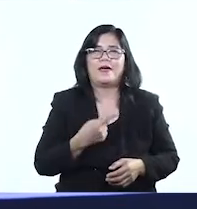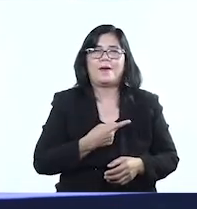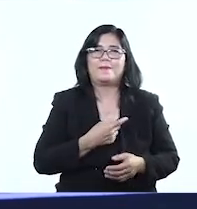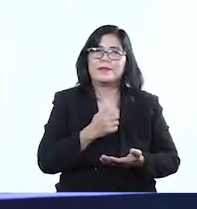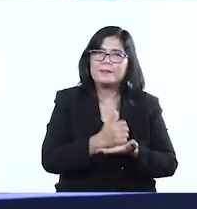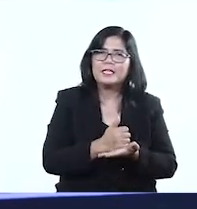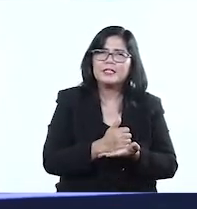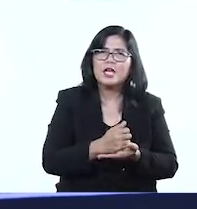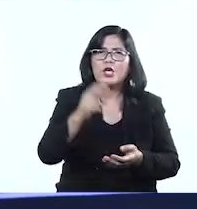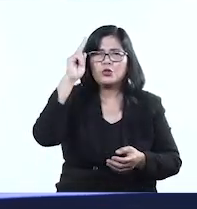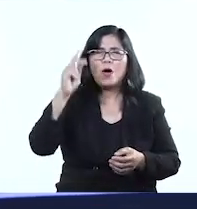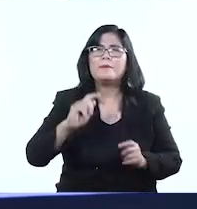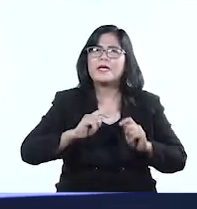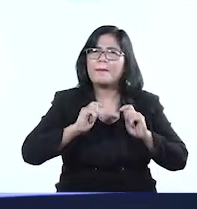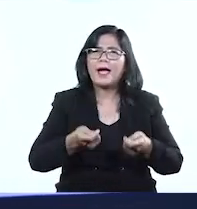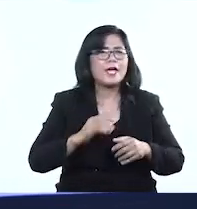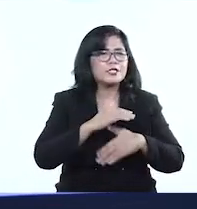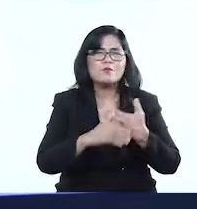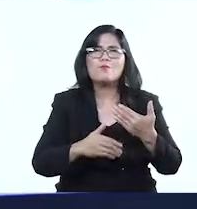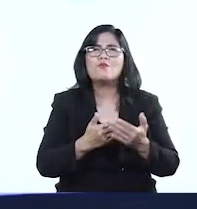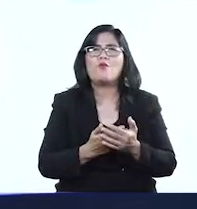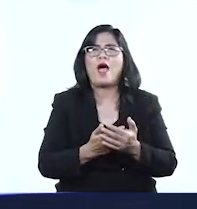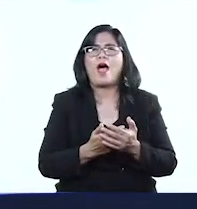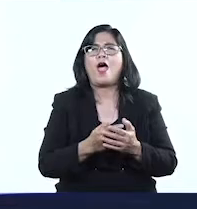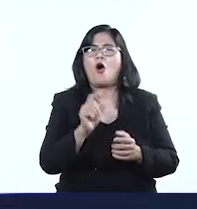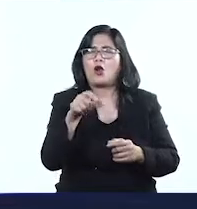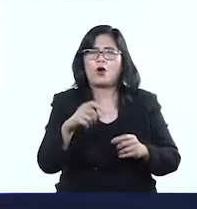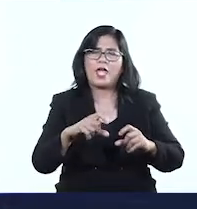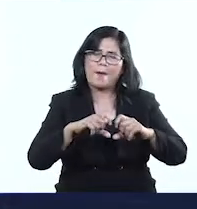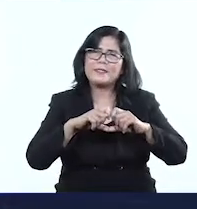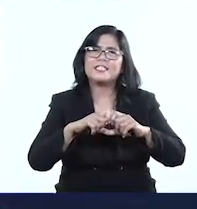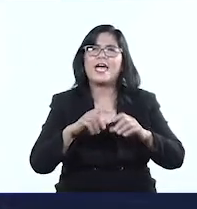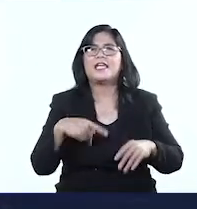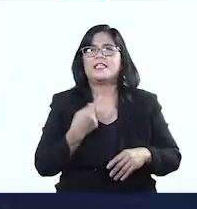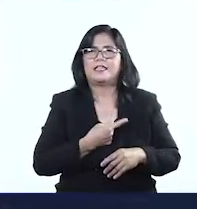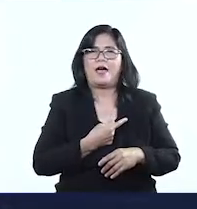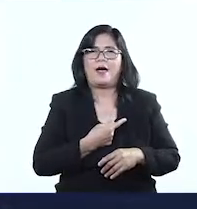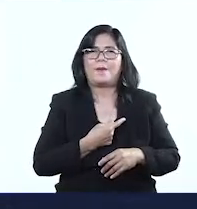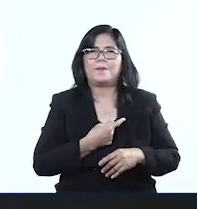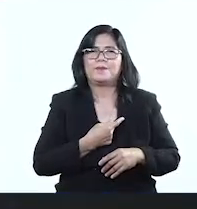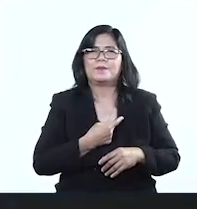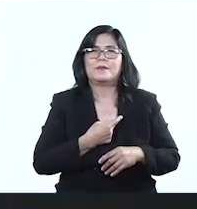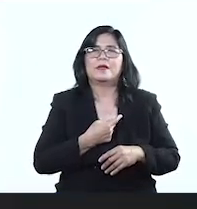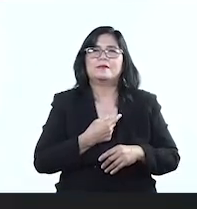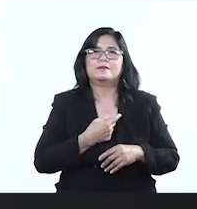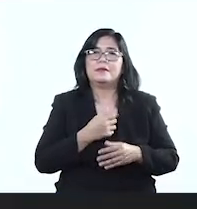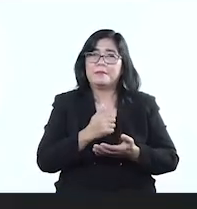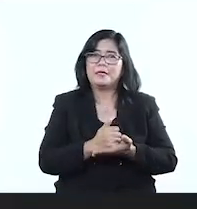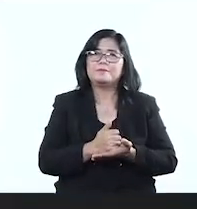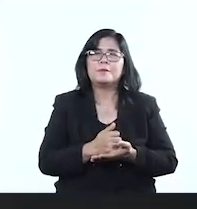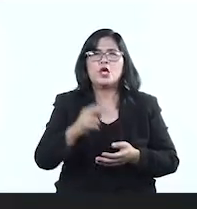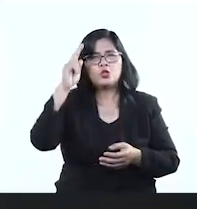Hai untuk mengarahkan kita Hai menjadi lebih baik karena pada saat itu menerima kita apa adanya tapi tidak membiarkan kita sebagaimana adanya